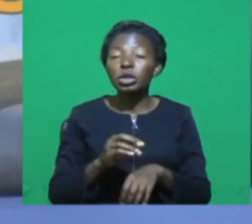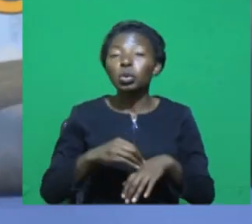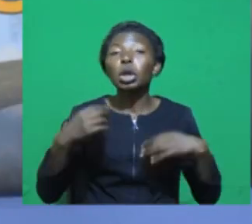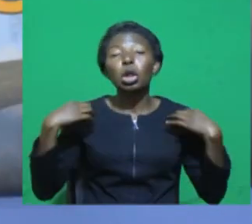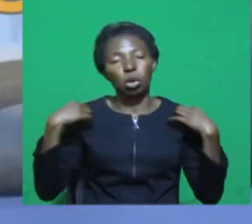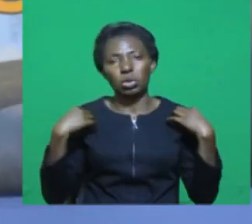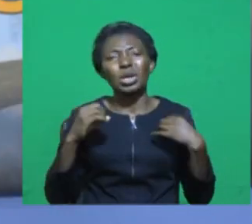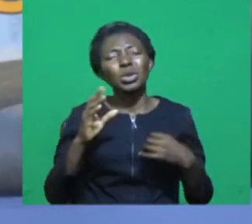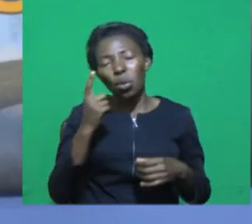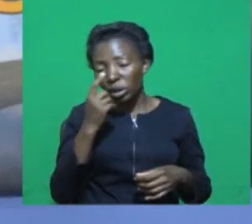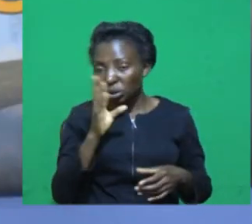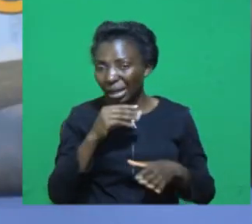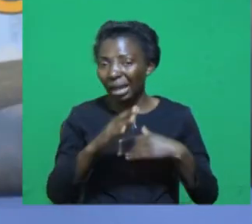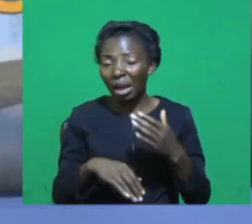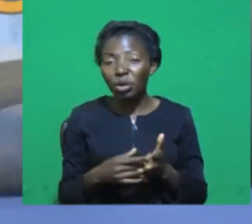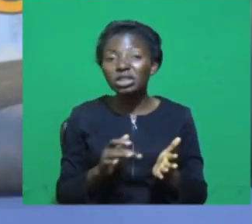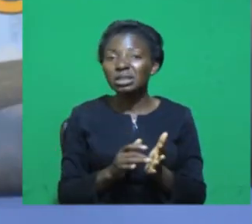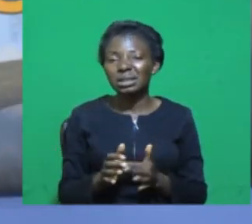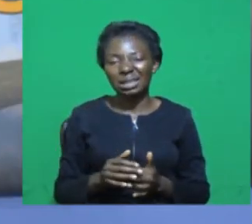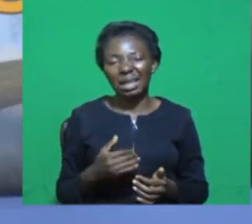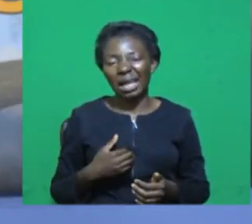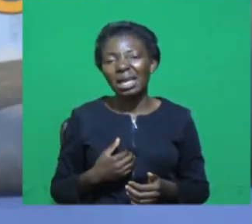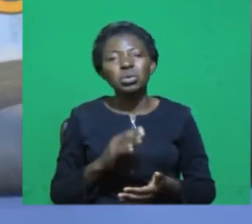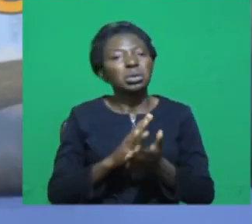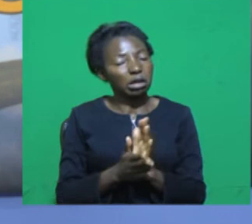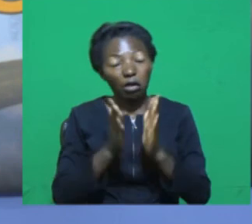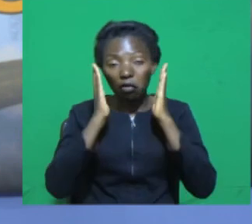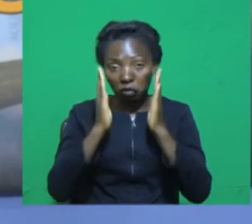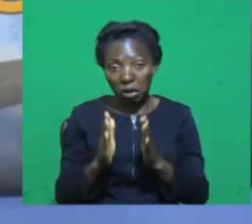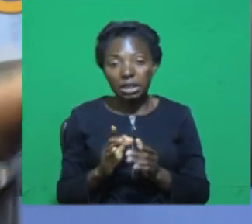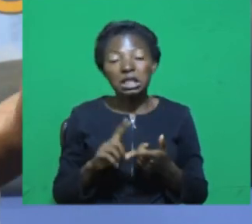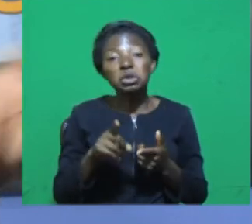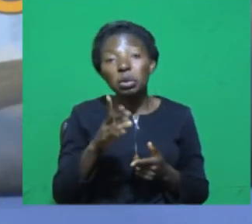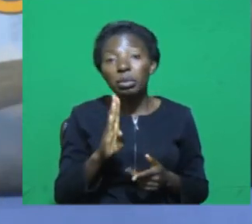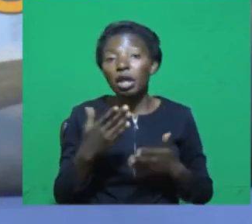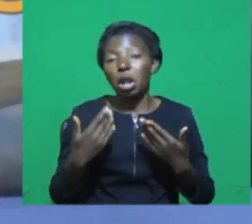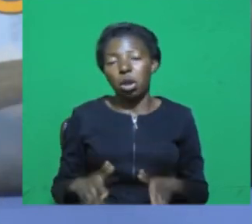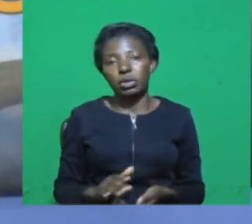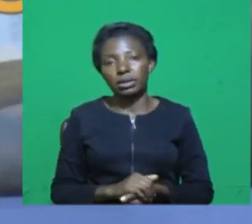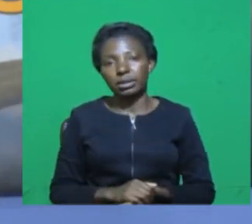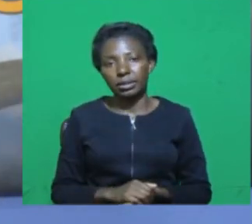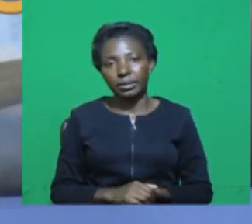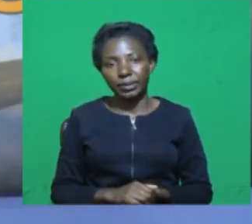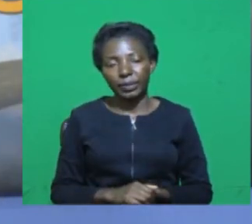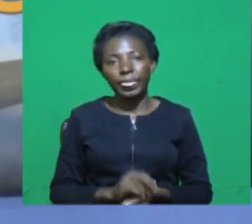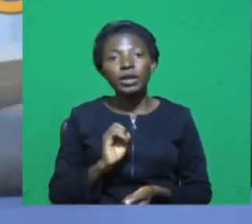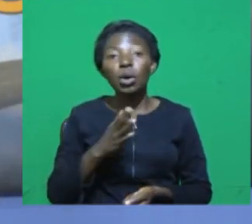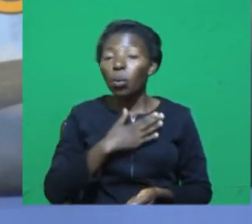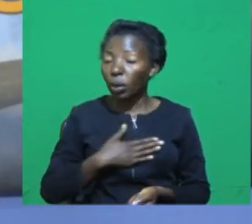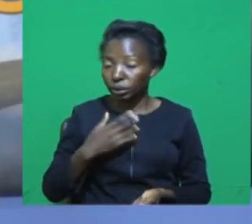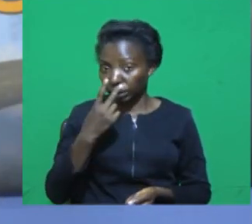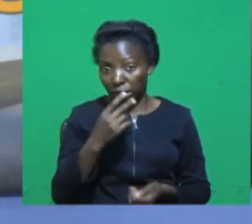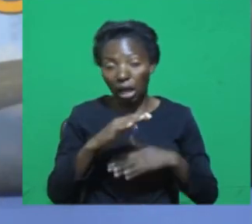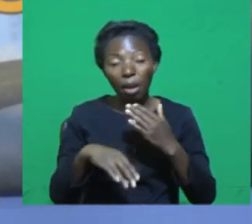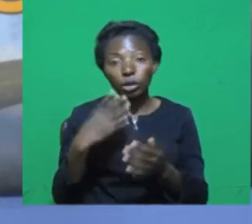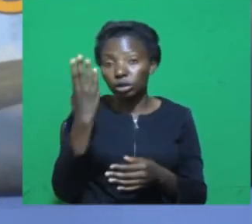Saka ushe hwaMwari hwakutoita ngokuda kudisturba, yeti ushe hwaMwari ukatanga hapana kana dambudziko rinouya ipapo. Saka toda kuona panyaya